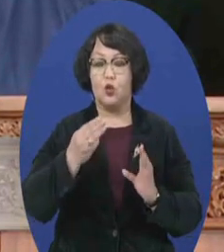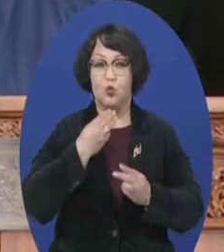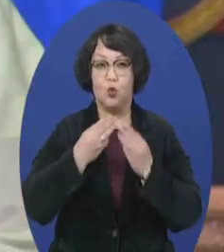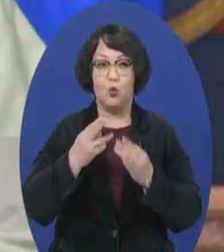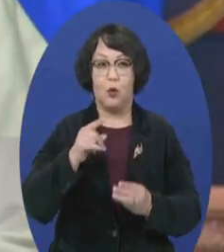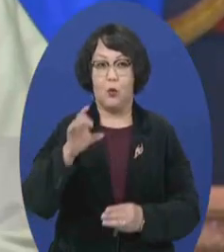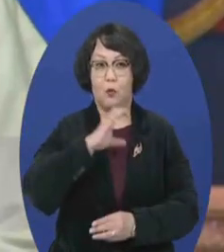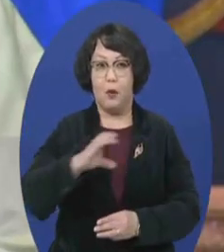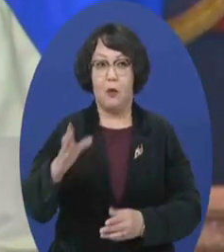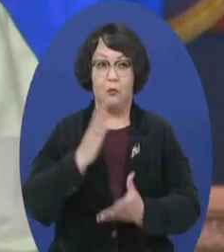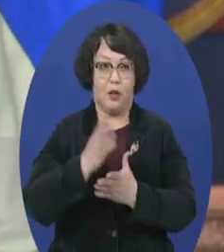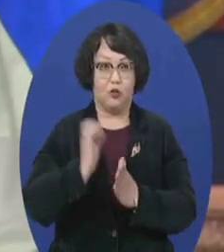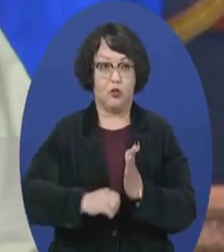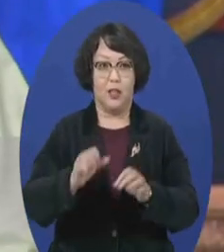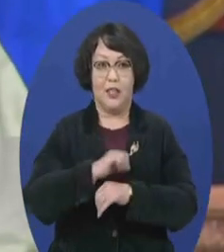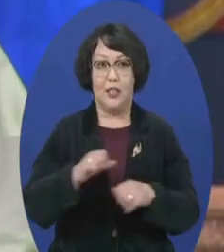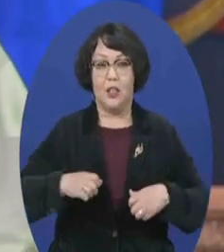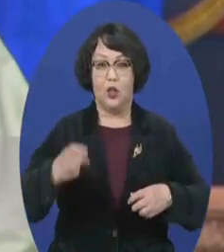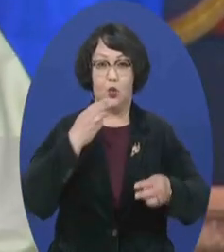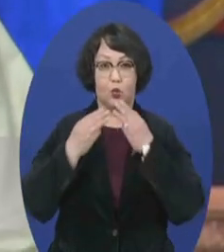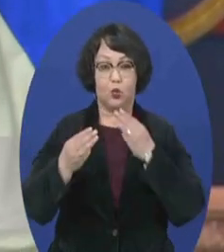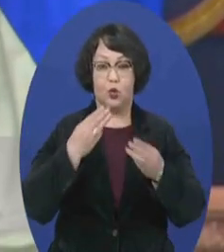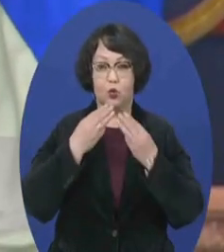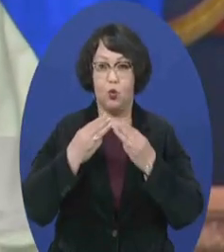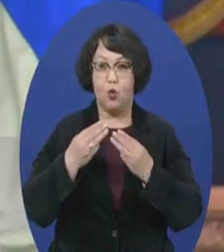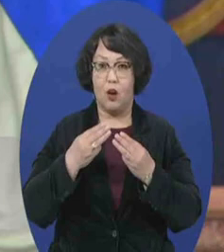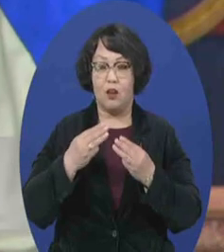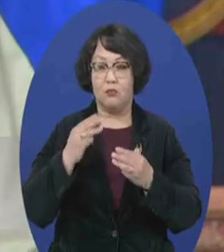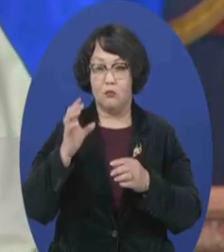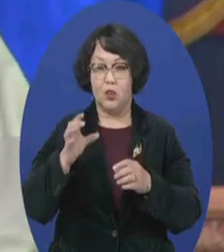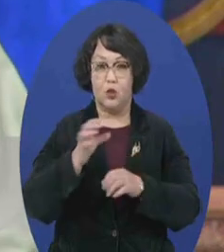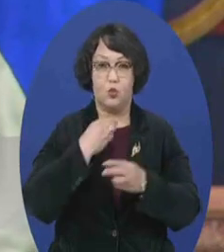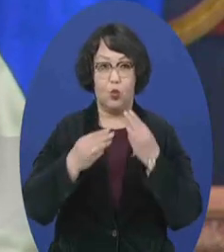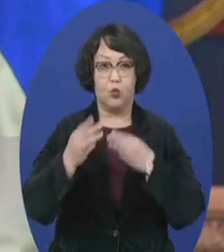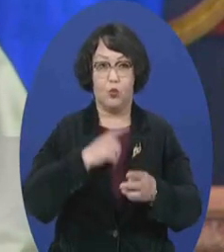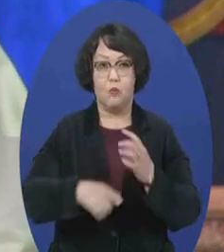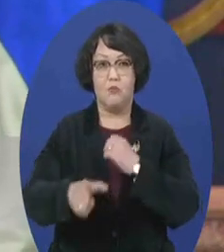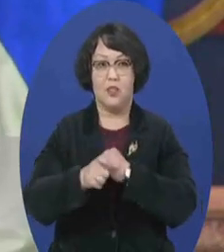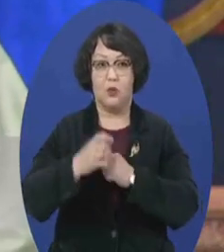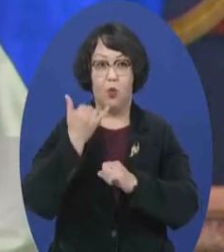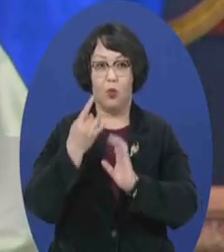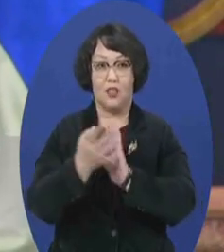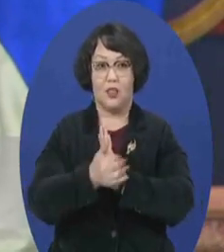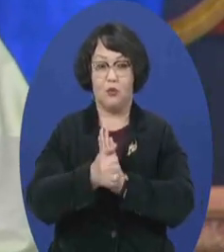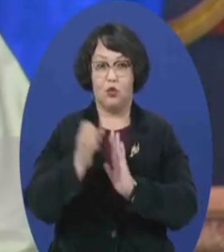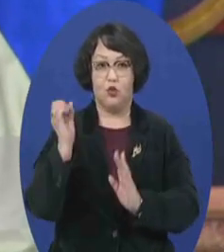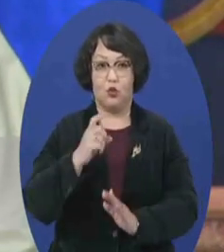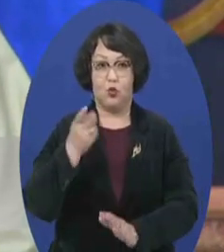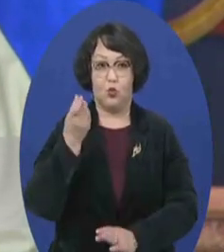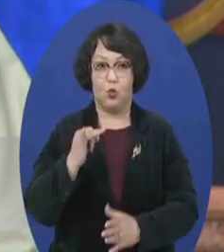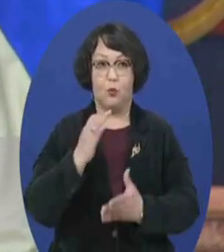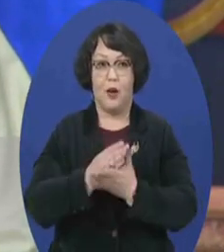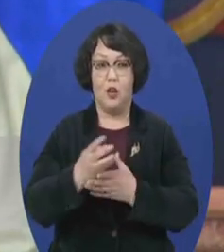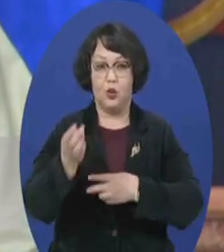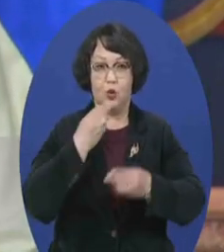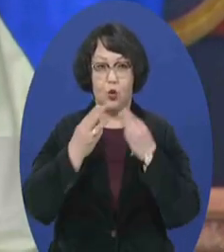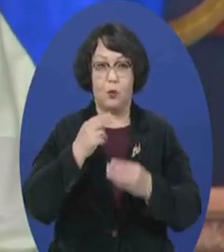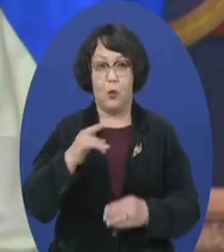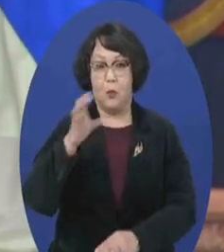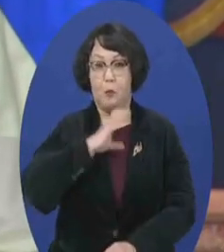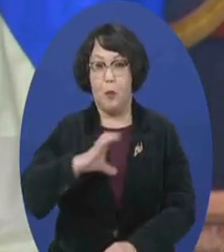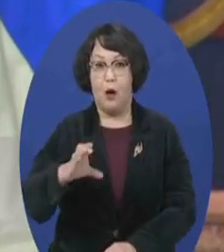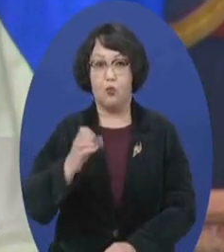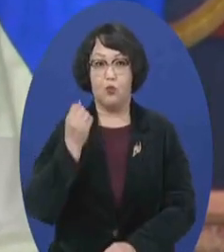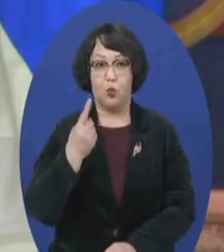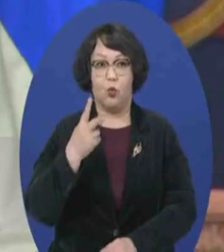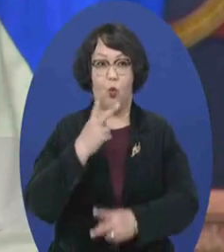байна. Иргэд шударга шүүхээр шүүлгэх, шүүгчтэн мэрэгжлийн ур чадвар, ёс зүйтэй байх, шүүх прокурорын байгуулга